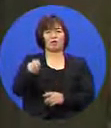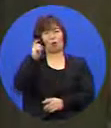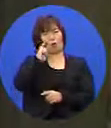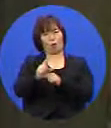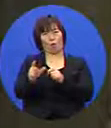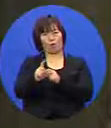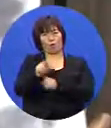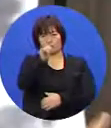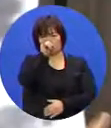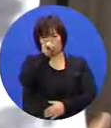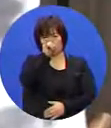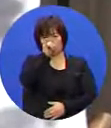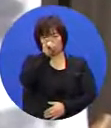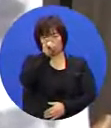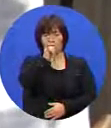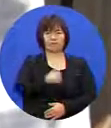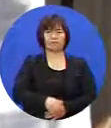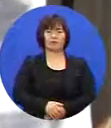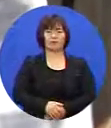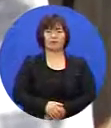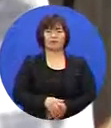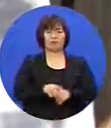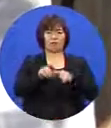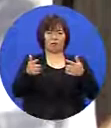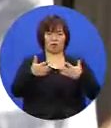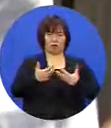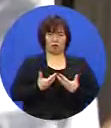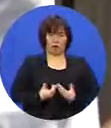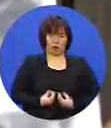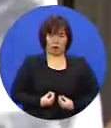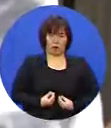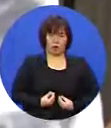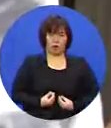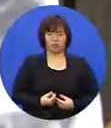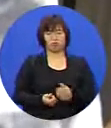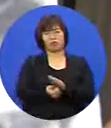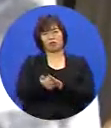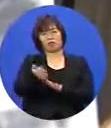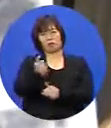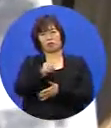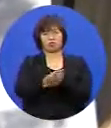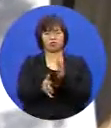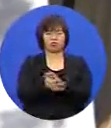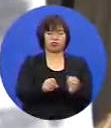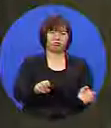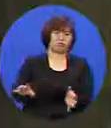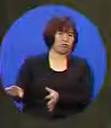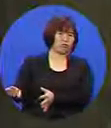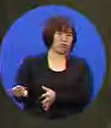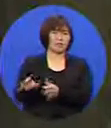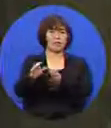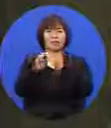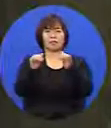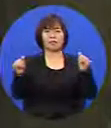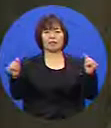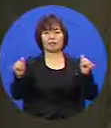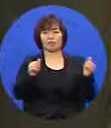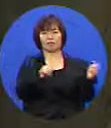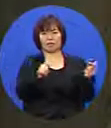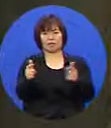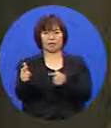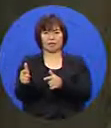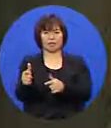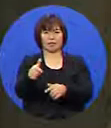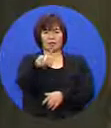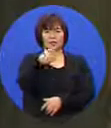고민을 한다든가 이렇게 좌절하고 희망을 잃은 분들이